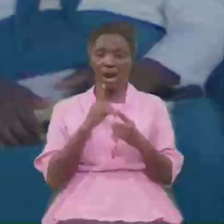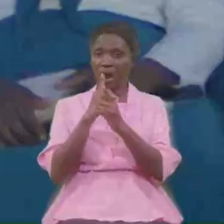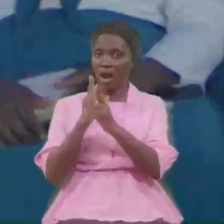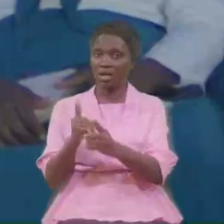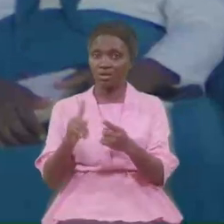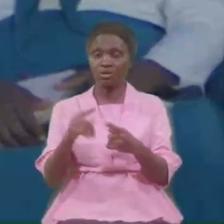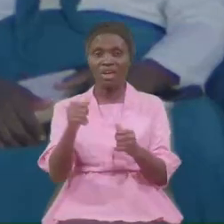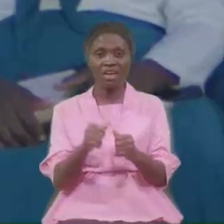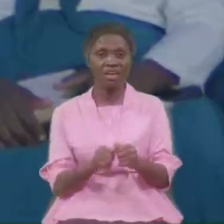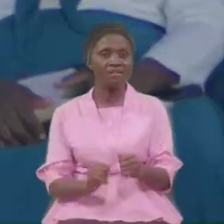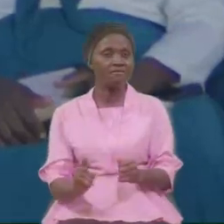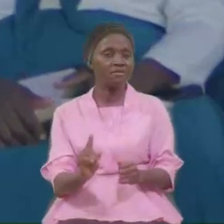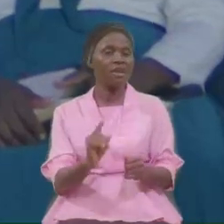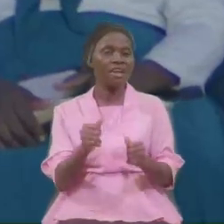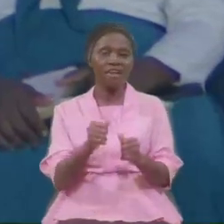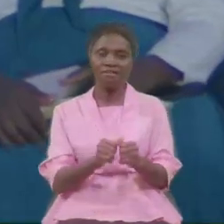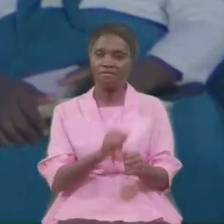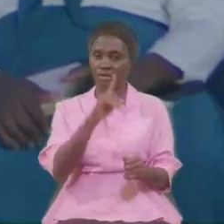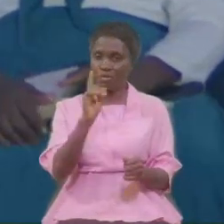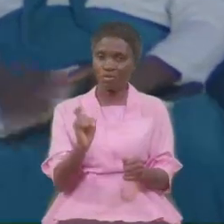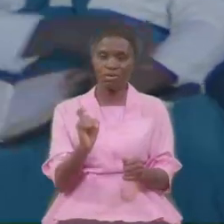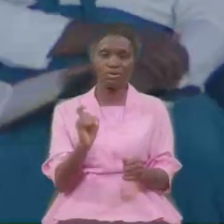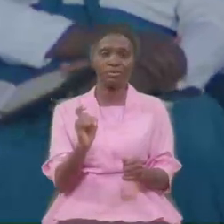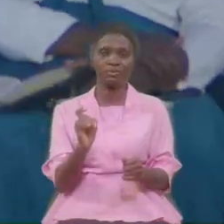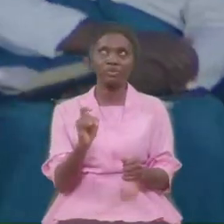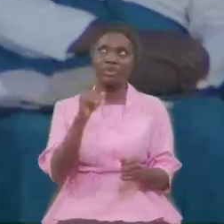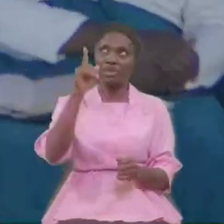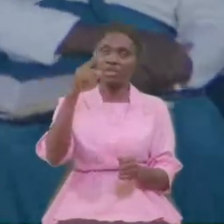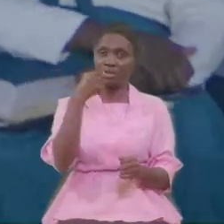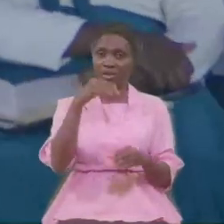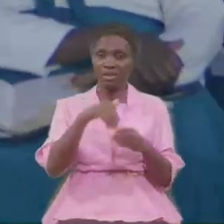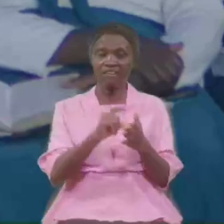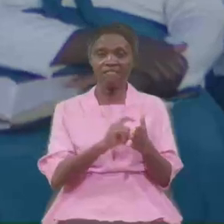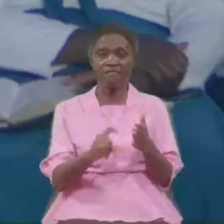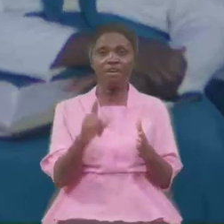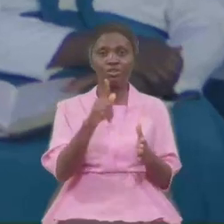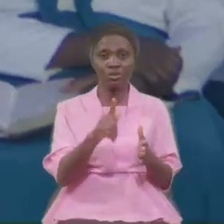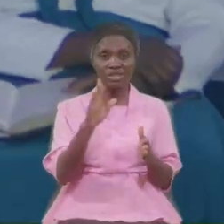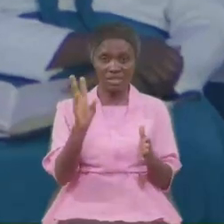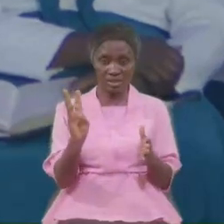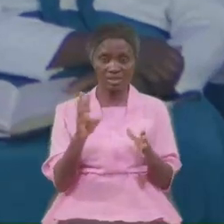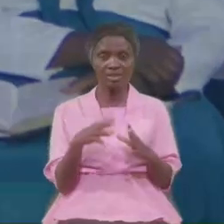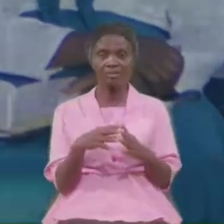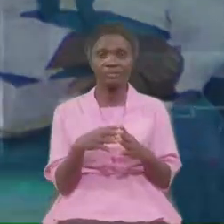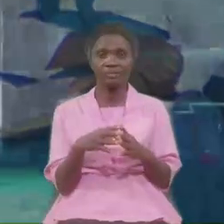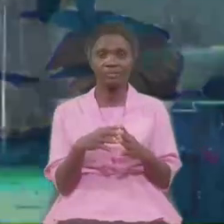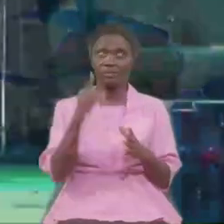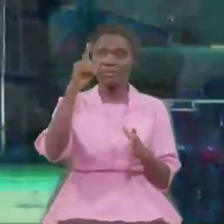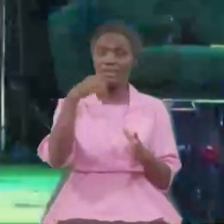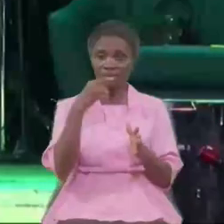Jésus qui a la réponse à toute question, a dit au verset 26.